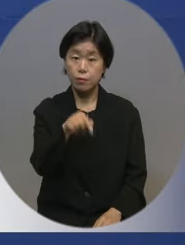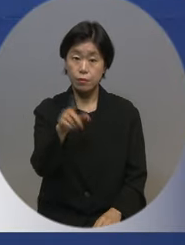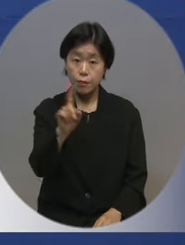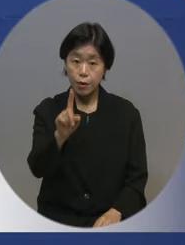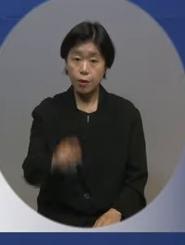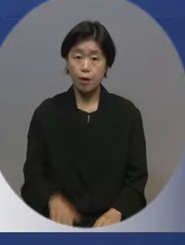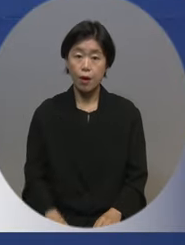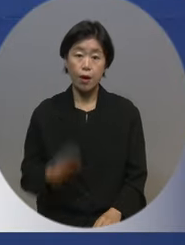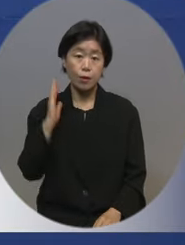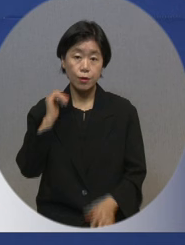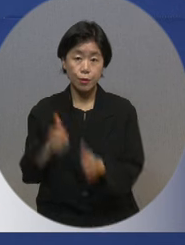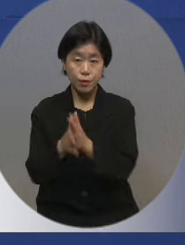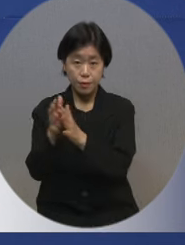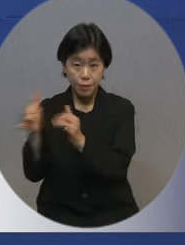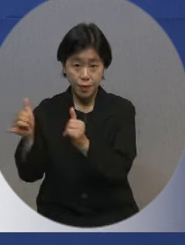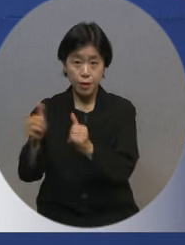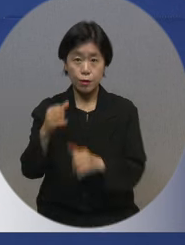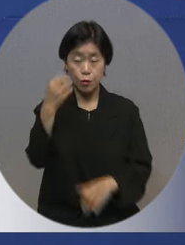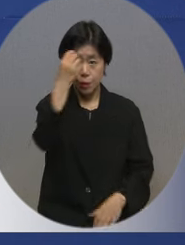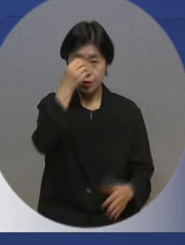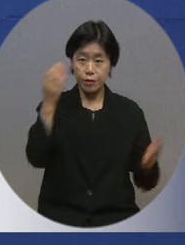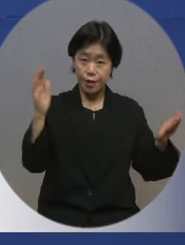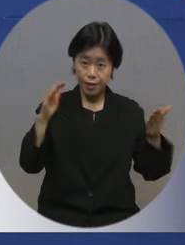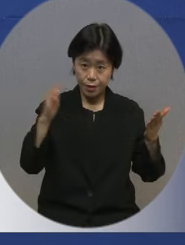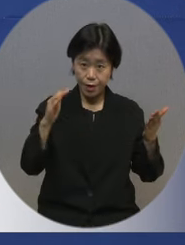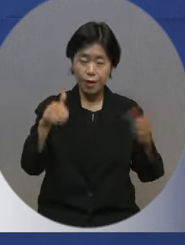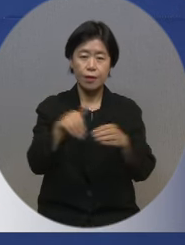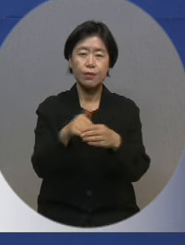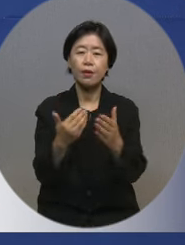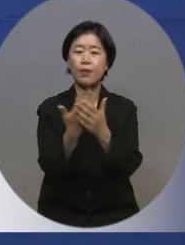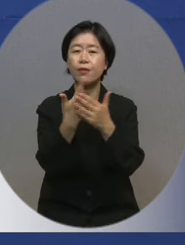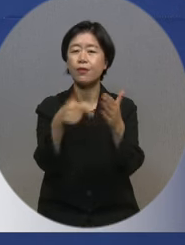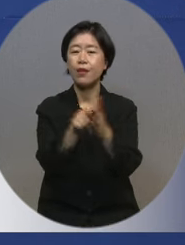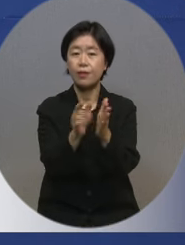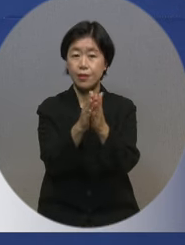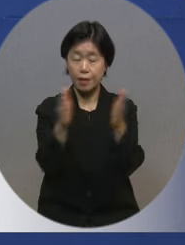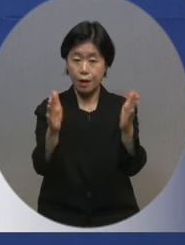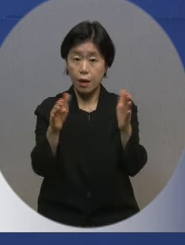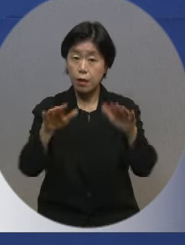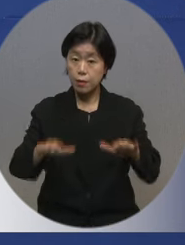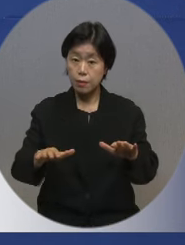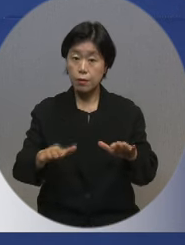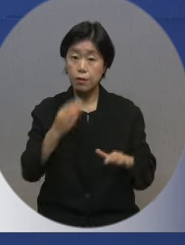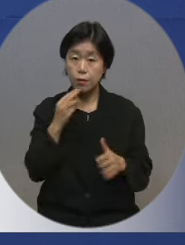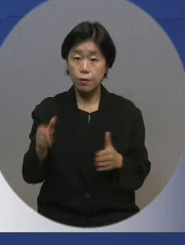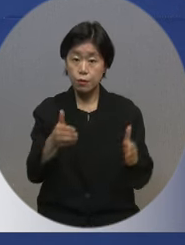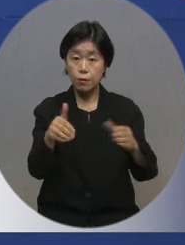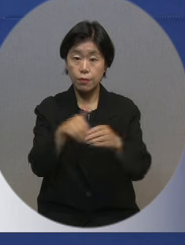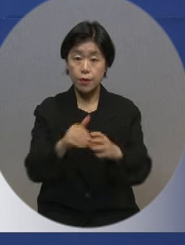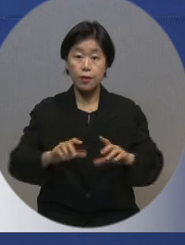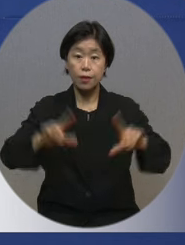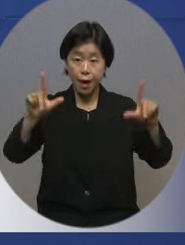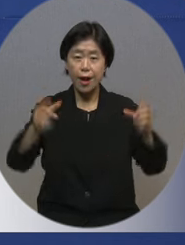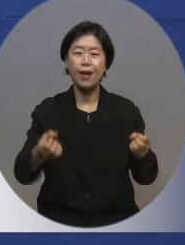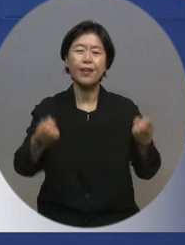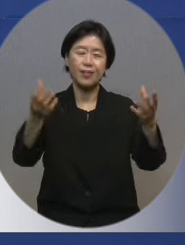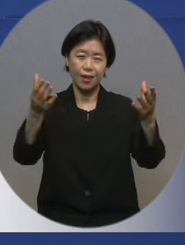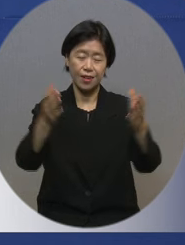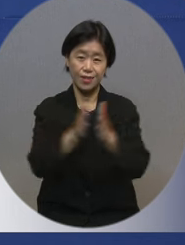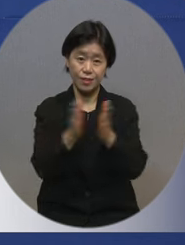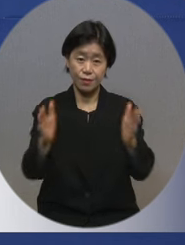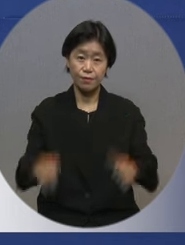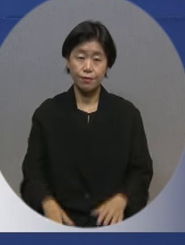시민과 재학생들의 문화 발전을 위해서 시작하였습니다. 이번에는 경기도 문화의 날 행사로 치러집니다.